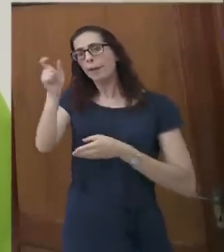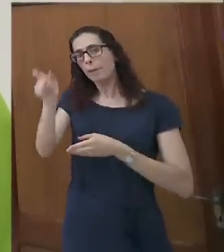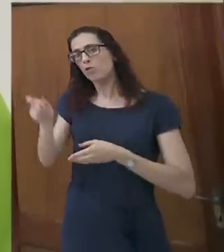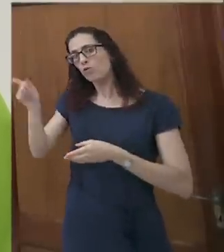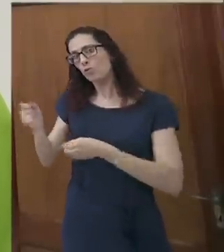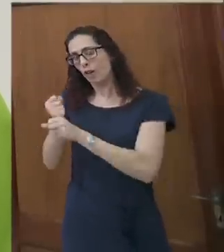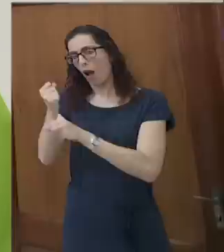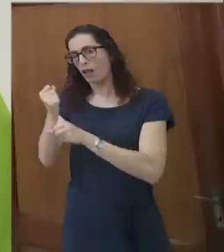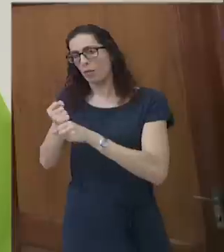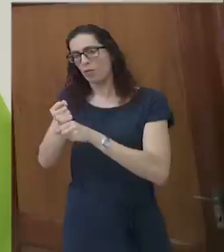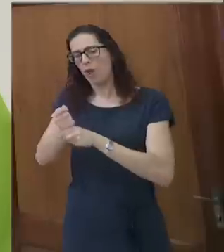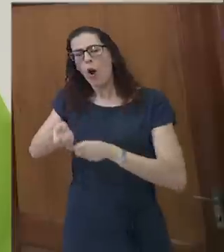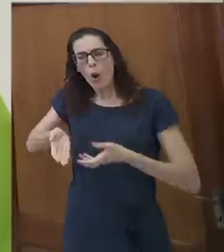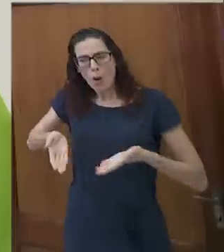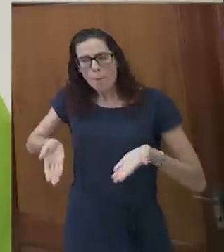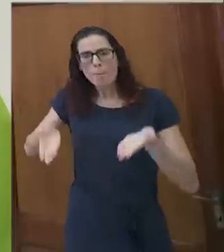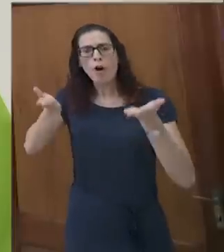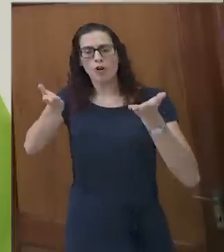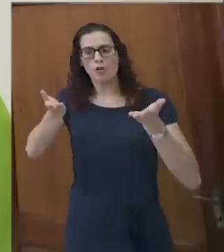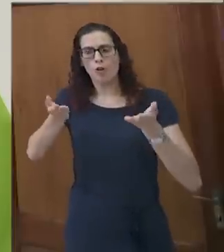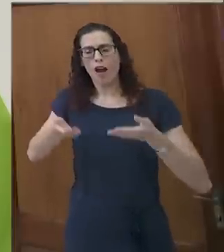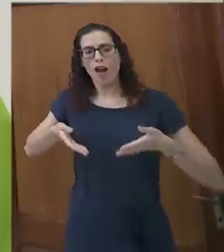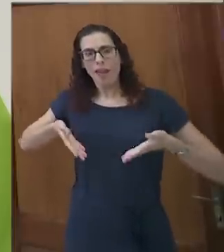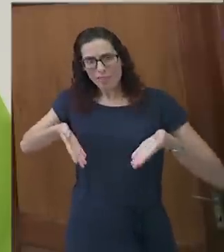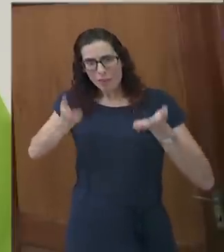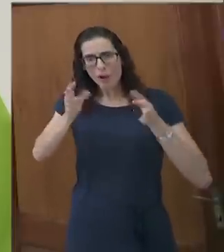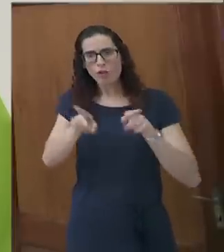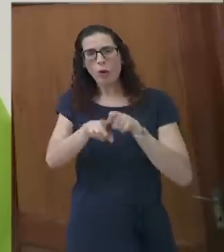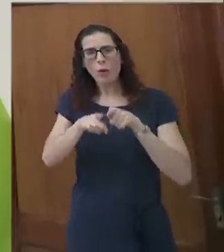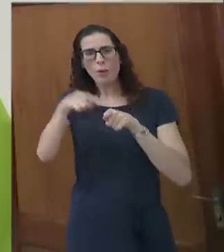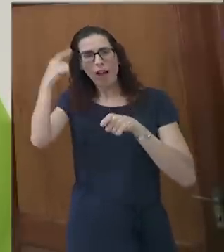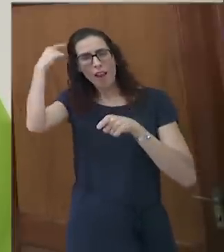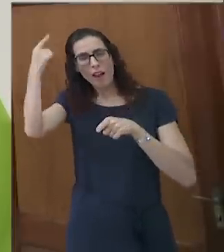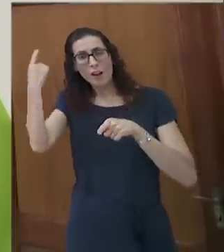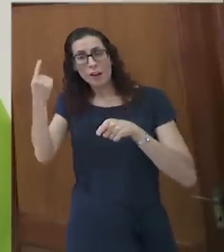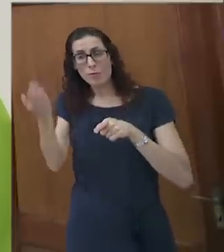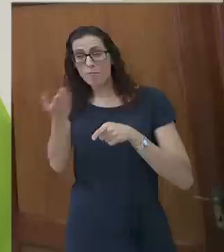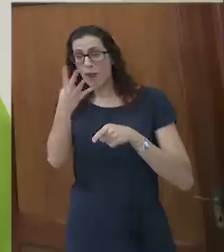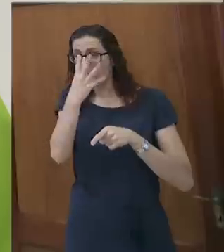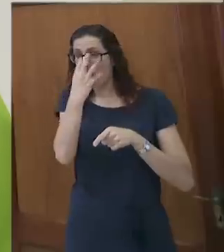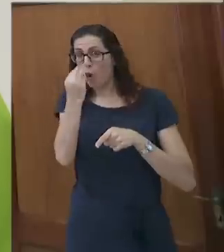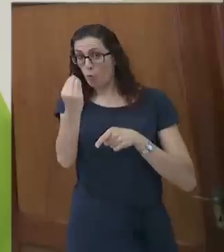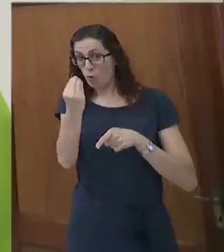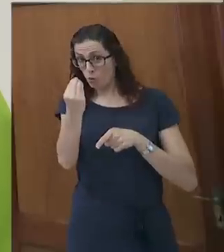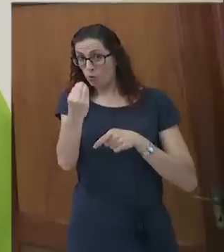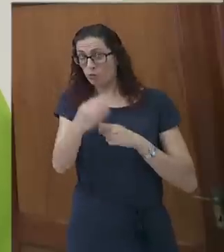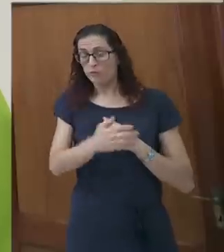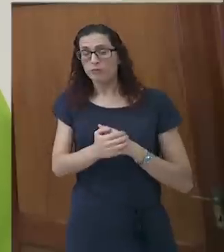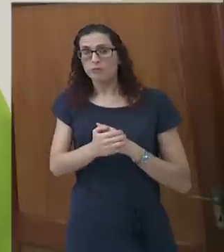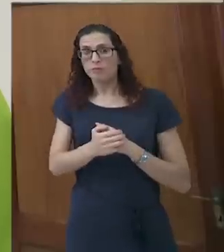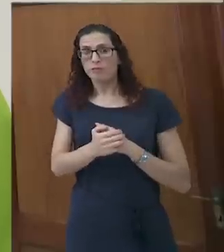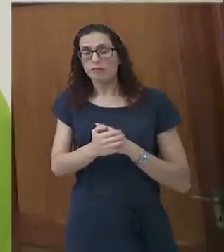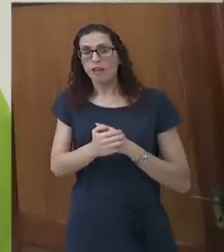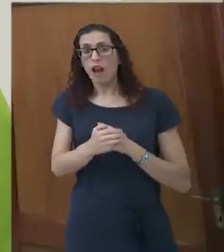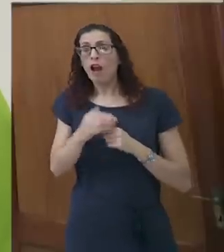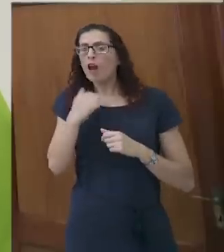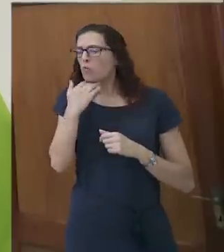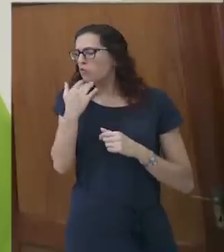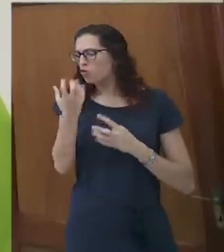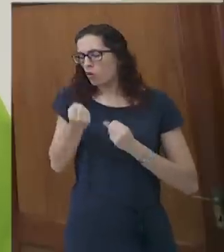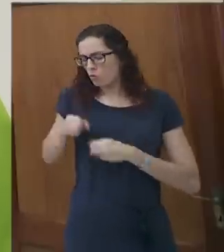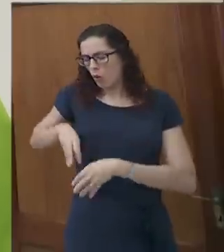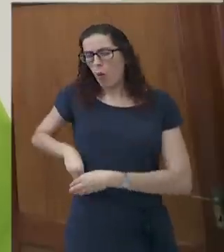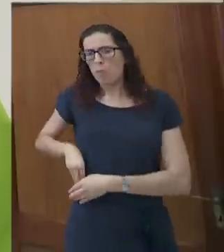Morru, araw qiegħed nibgħatkom bħal ħrief qalb il-pup. Tieħdux magħkom